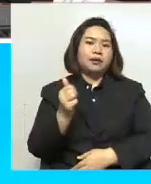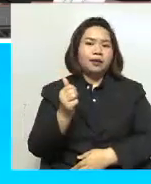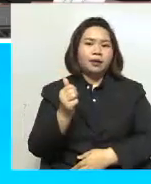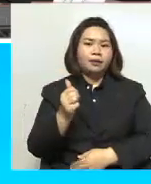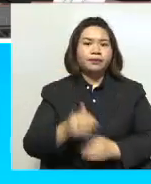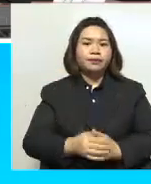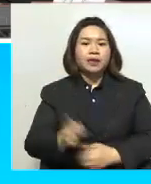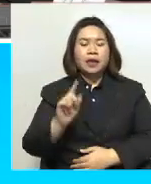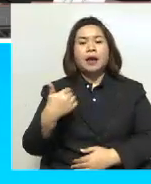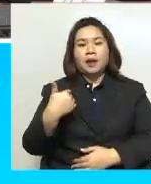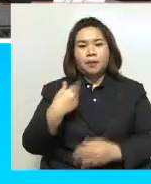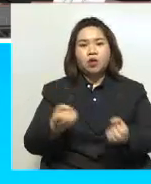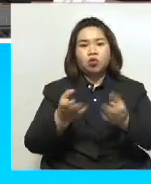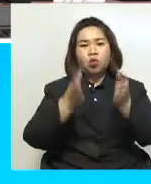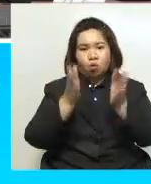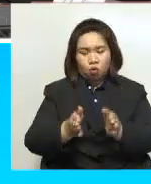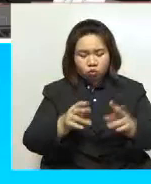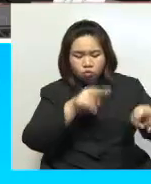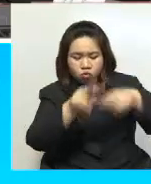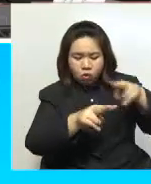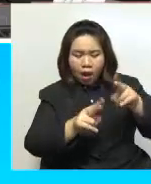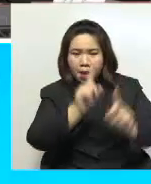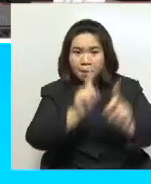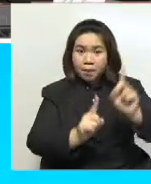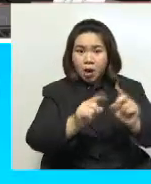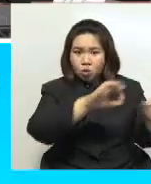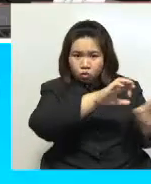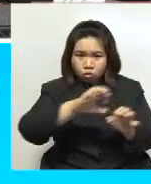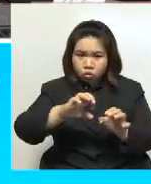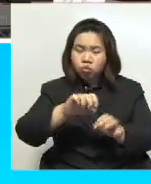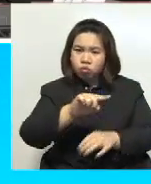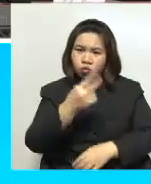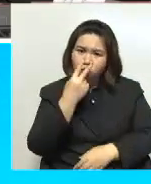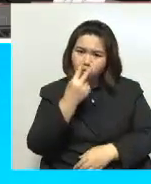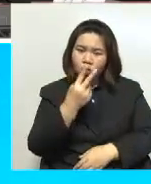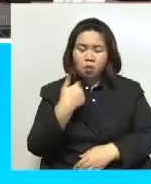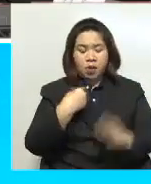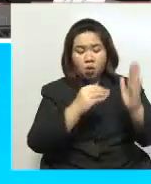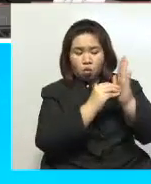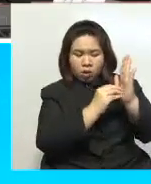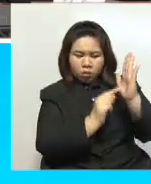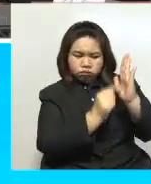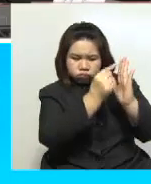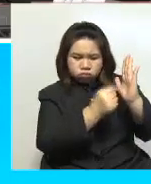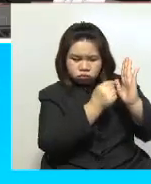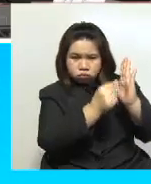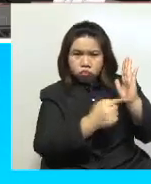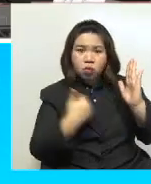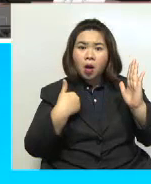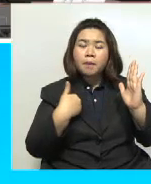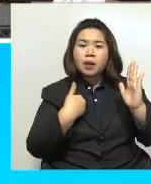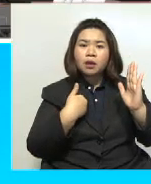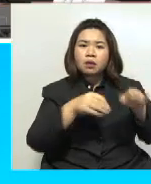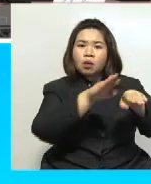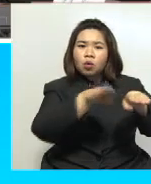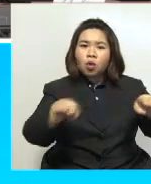คือเราส่งเจ้าหน้าที่ลงไปดูประเมินว่าแต่ละเส้นทางเนี่ยจำนวนรถที่มีอยู่เนี่ย